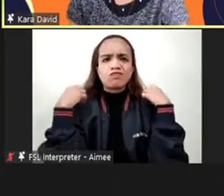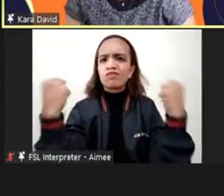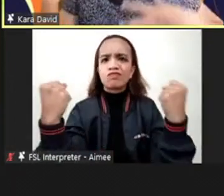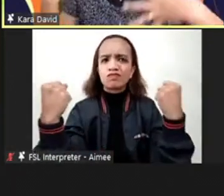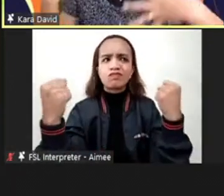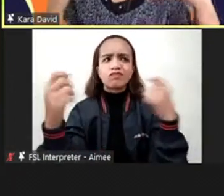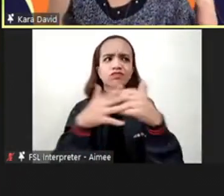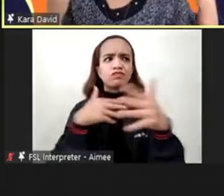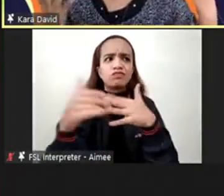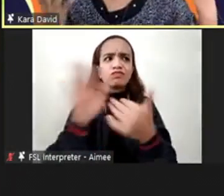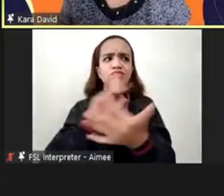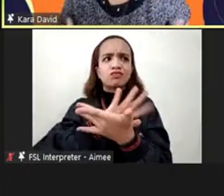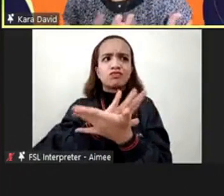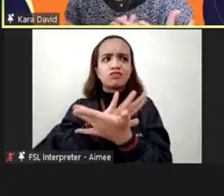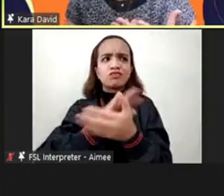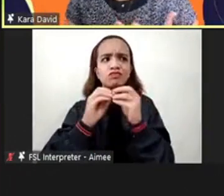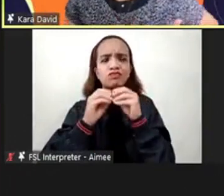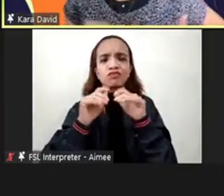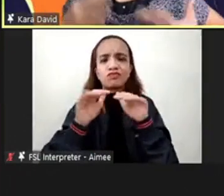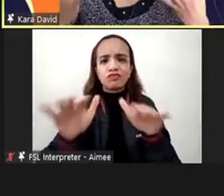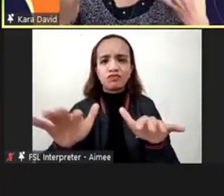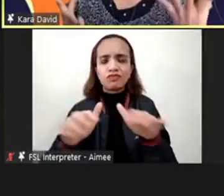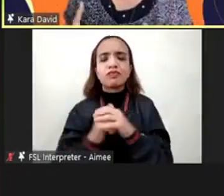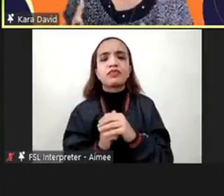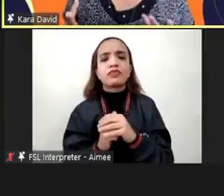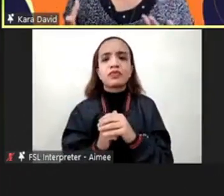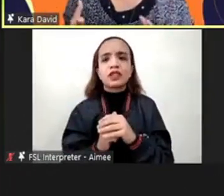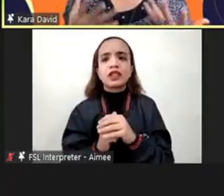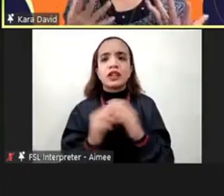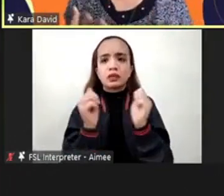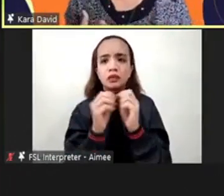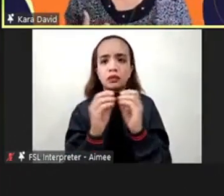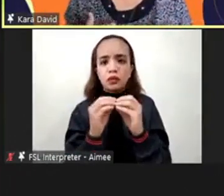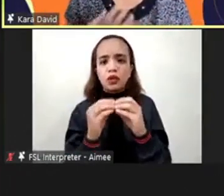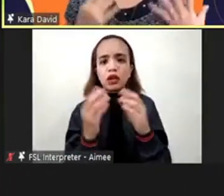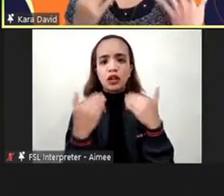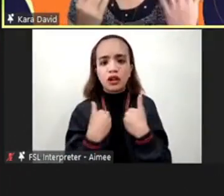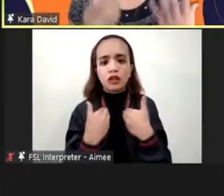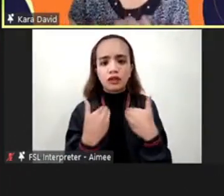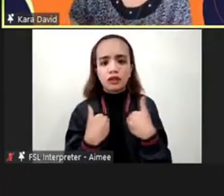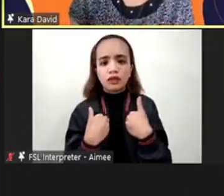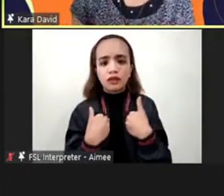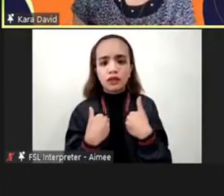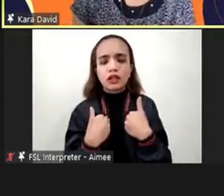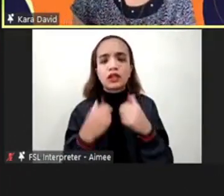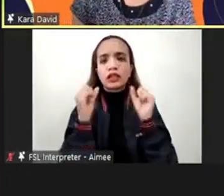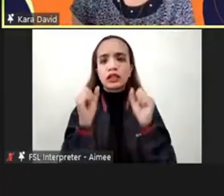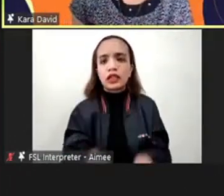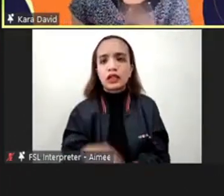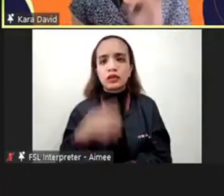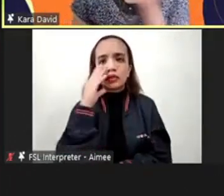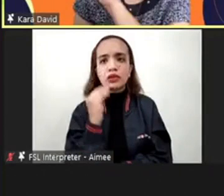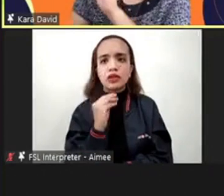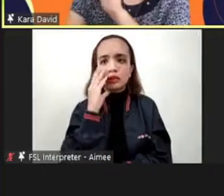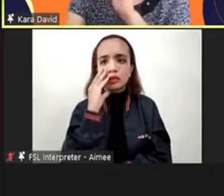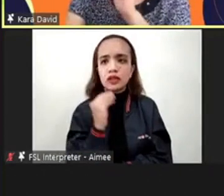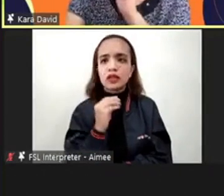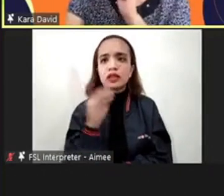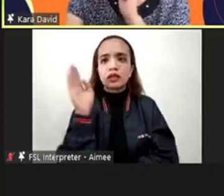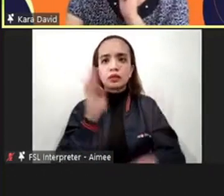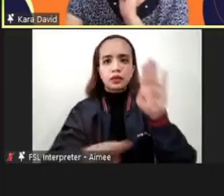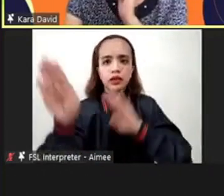pandemya? Mas maging resilient tayo at mas magkaroon tayo ng kakayahan na harapin ang mga problemang ito. So yan yung